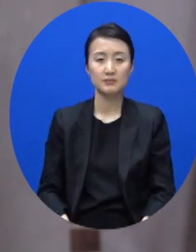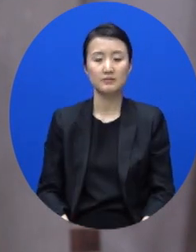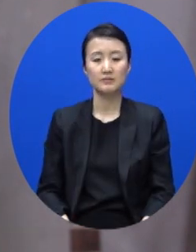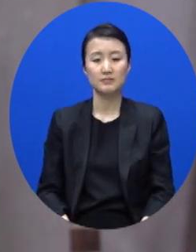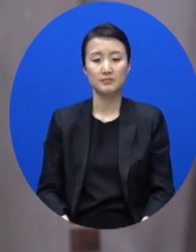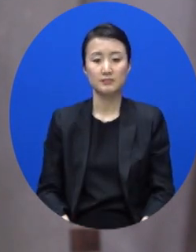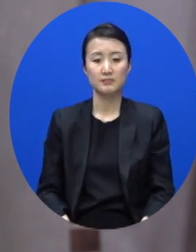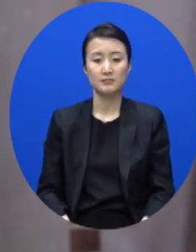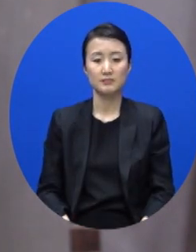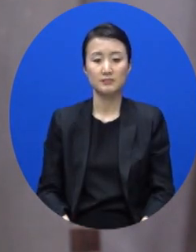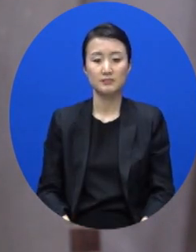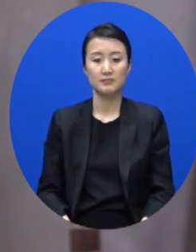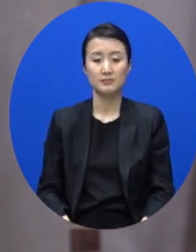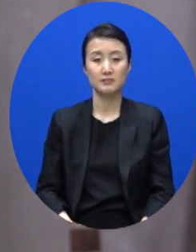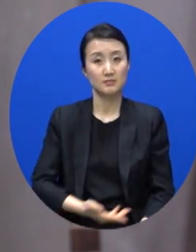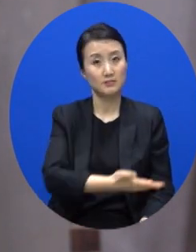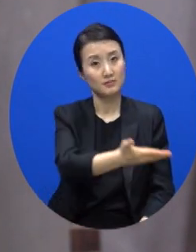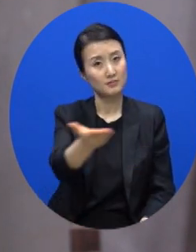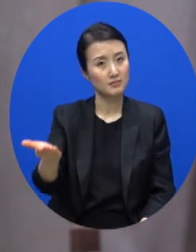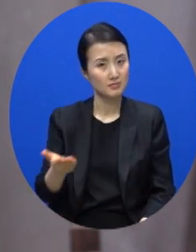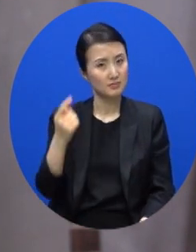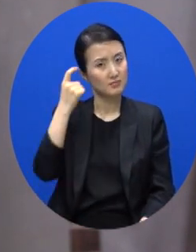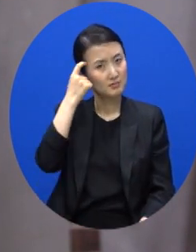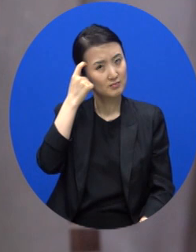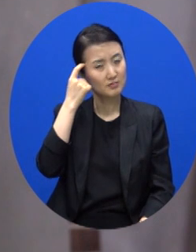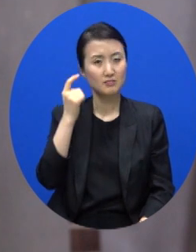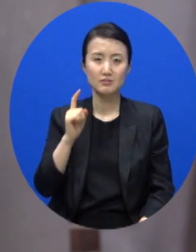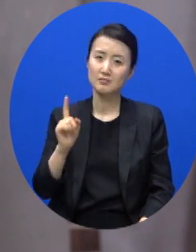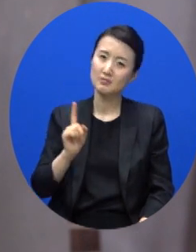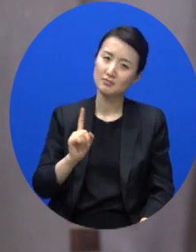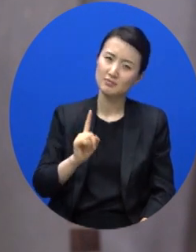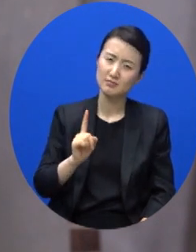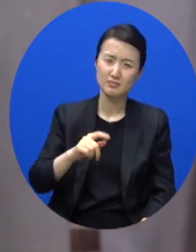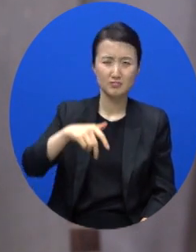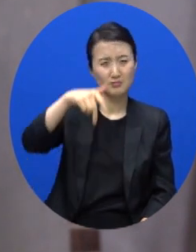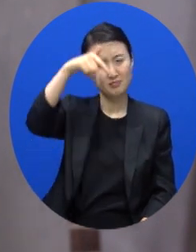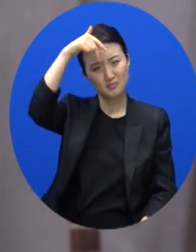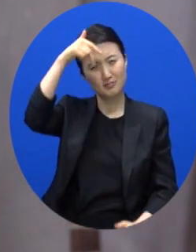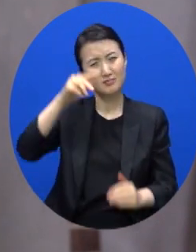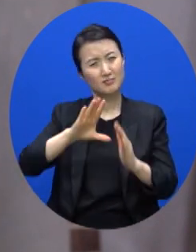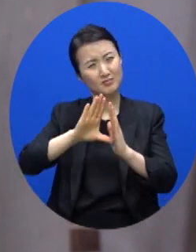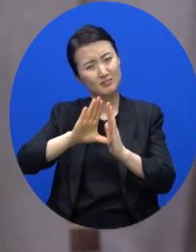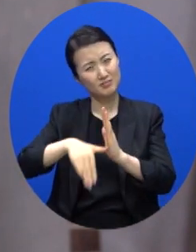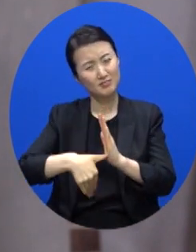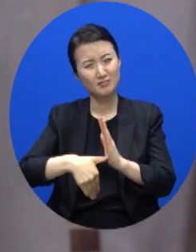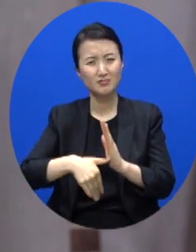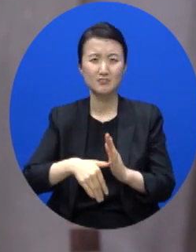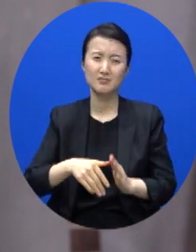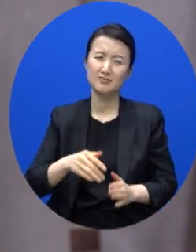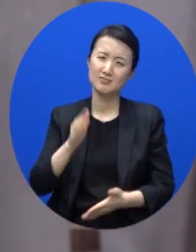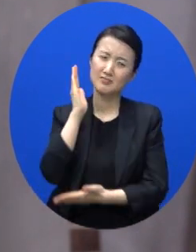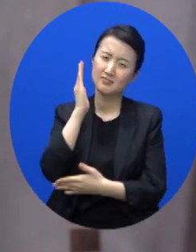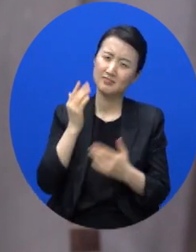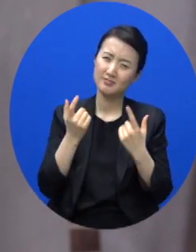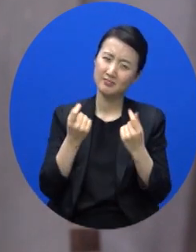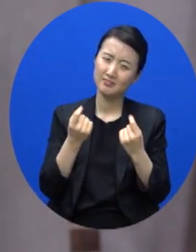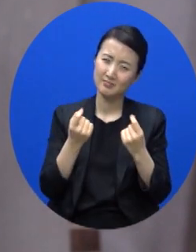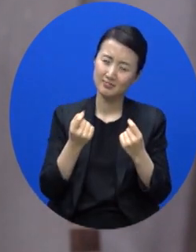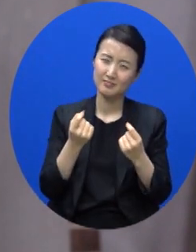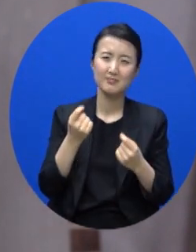지금 다른 분들이 생각하시면 어떤 조선시대의 어떤 이야기를 듣는 것